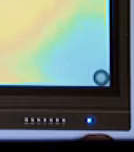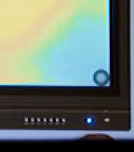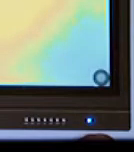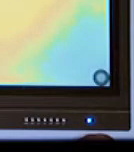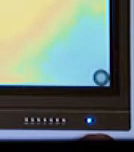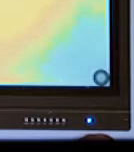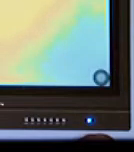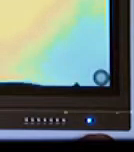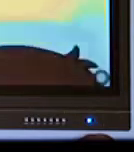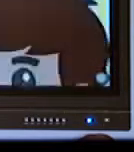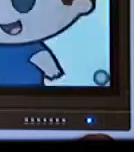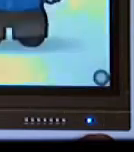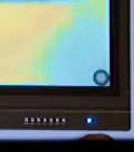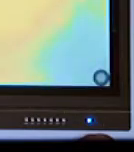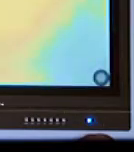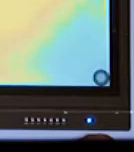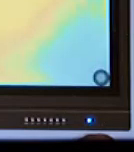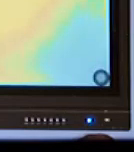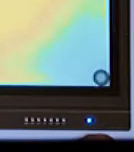попали.